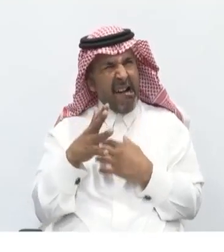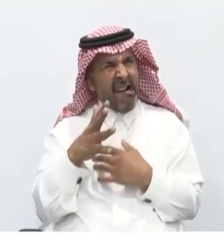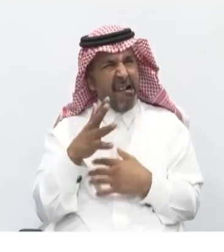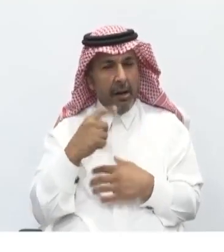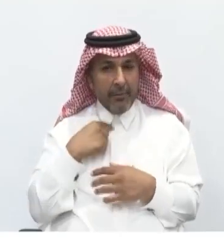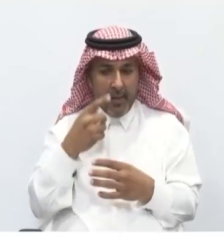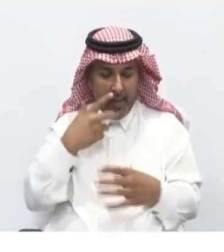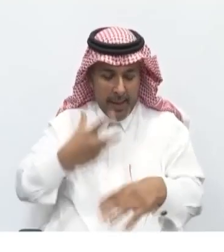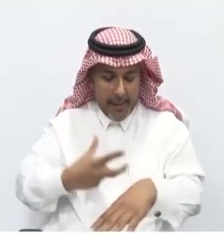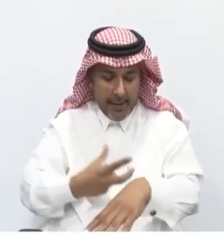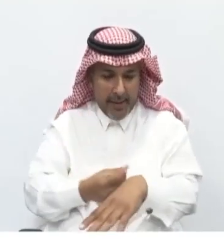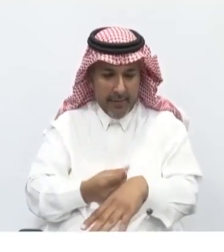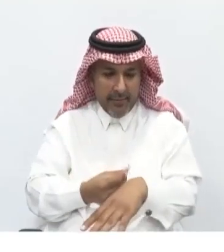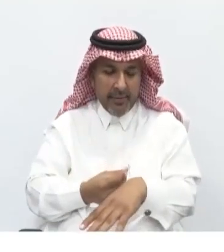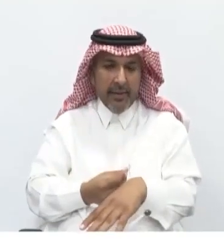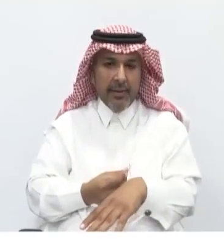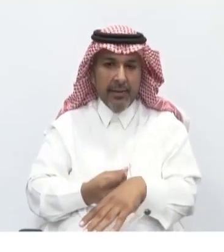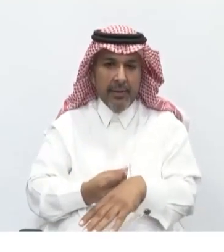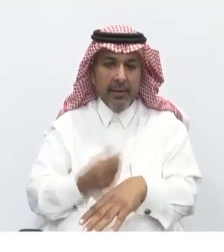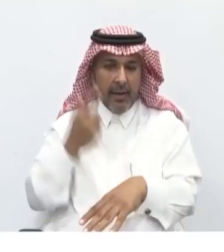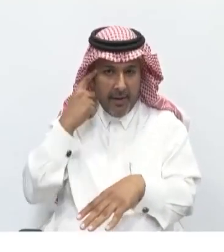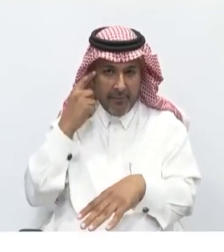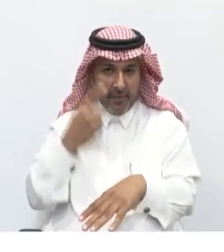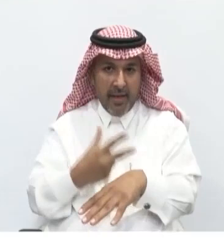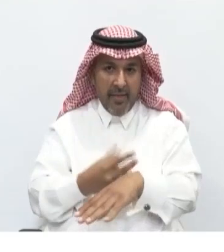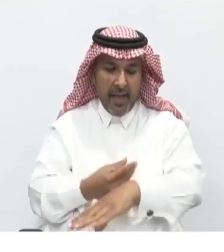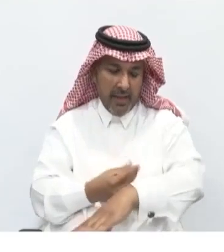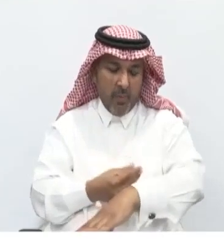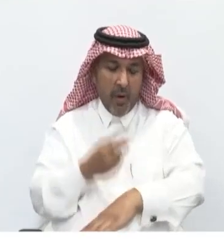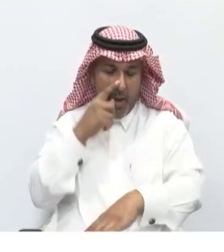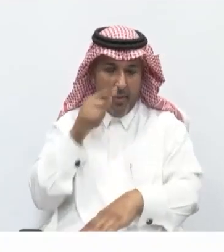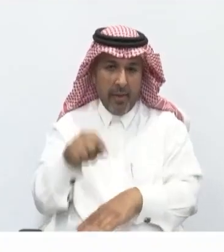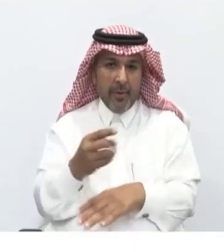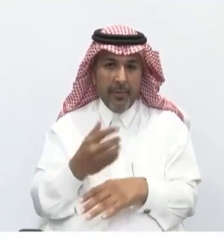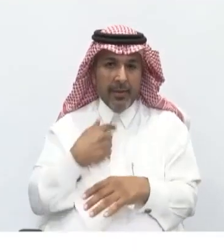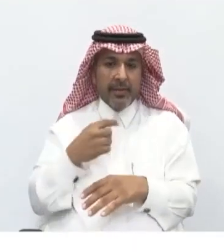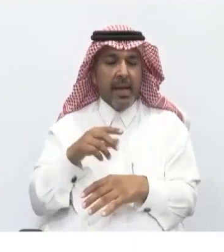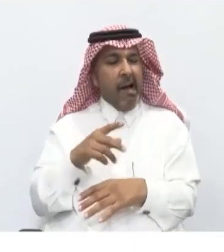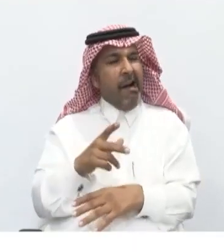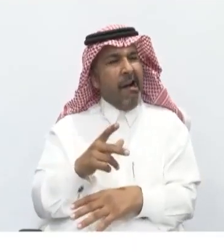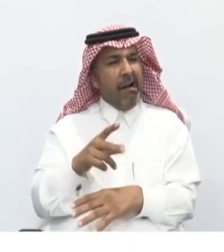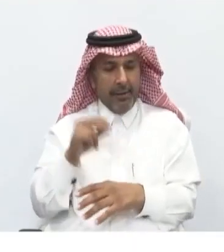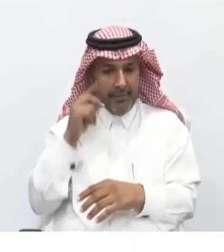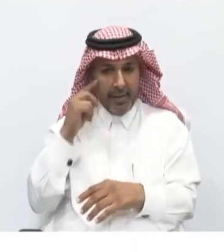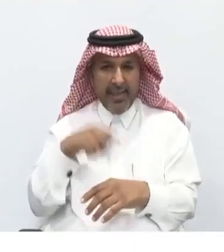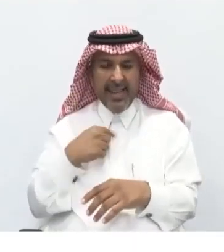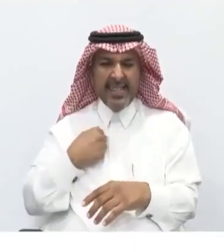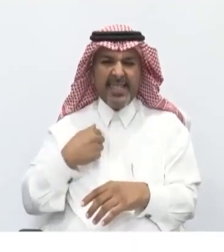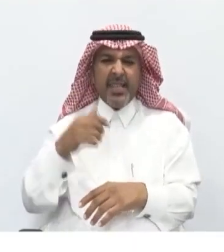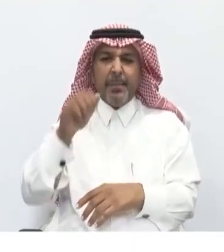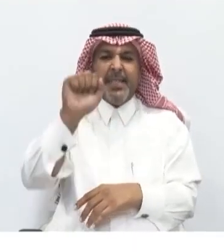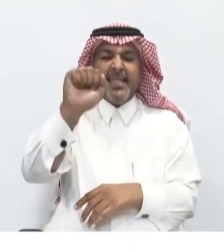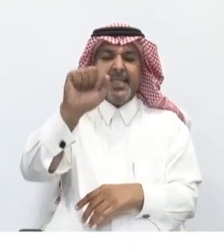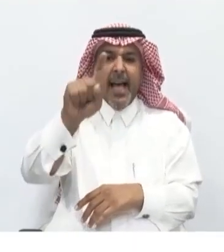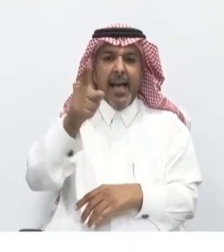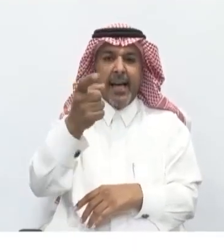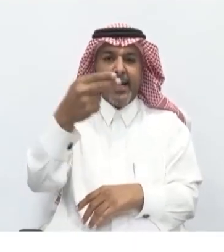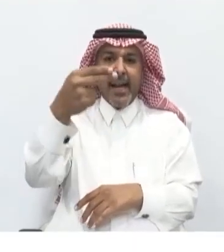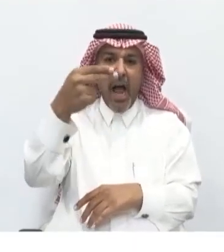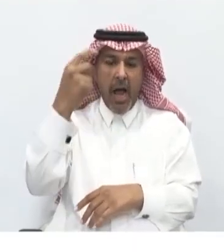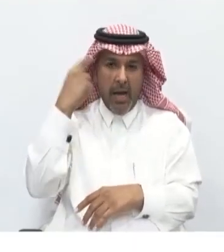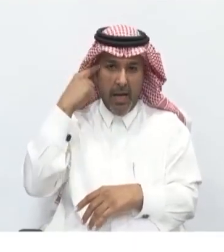بروميد البوتاسيوم دواء مضادا للصرع عند الكلاب والقطط نلاحظ في الصوره